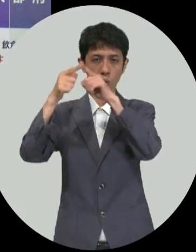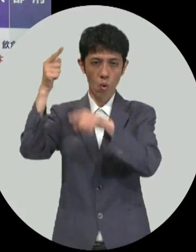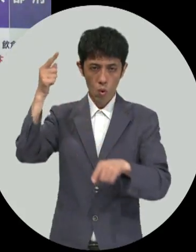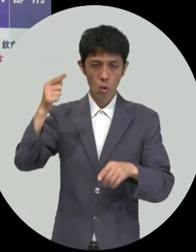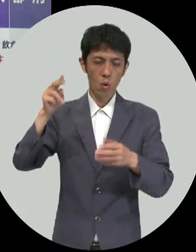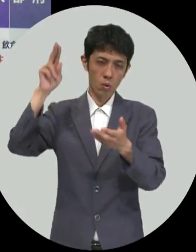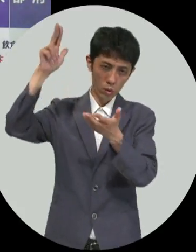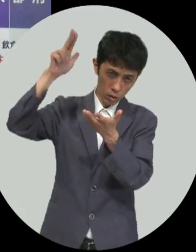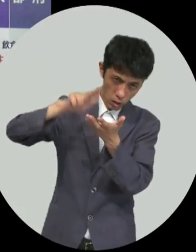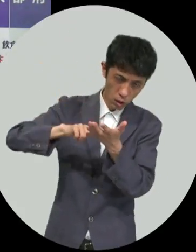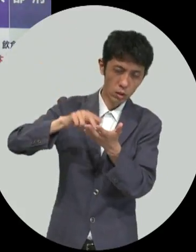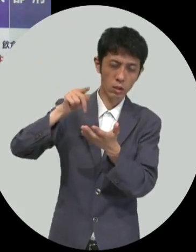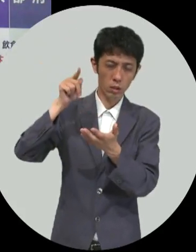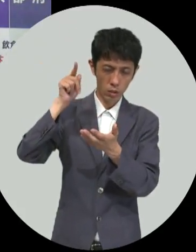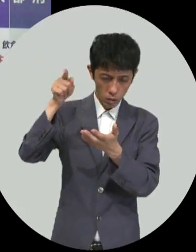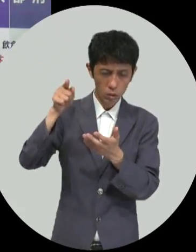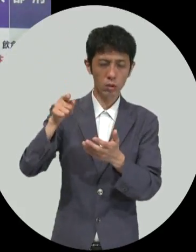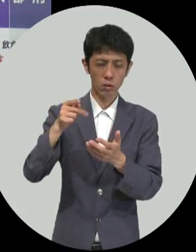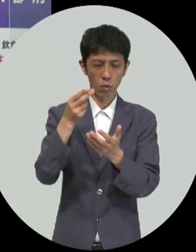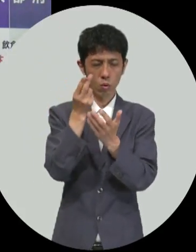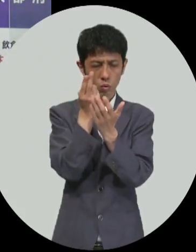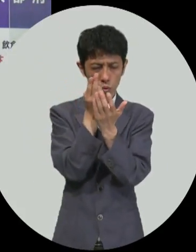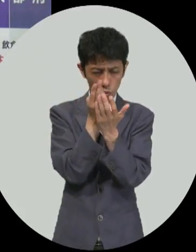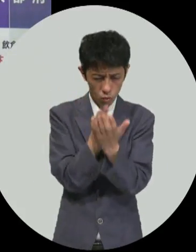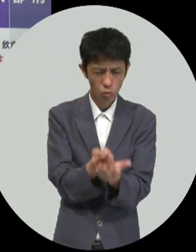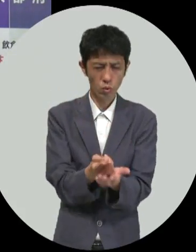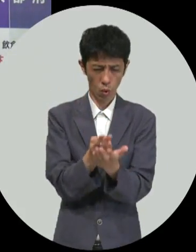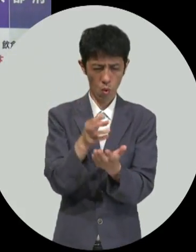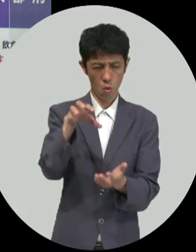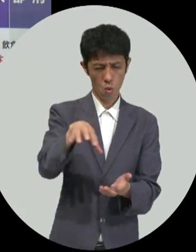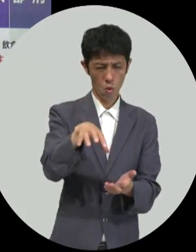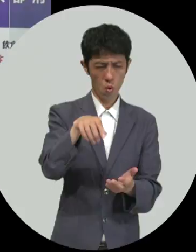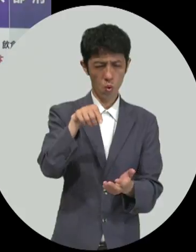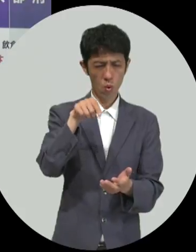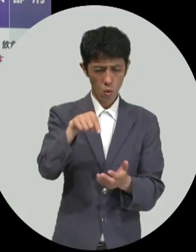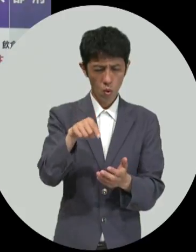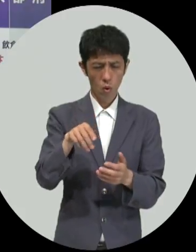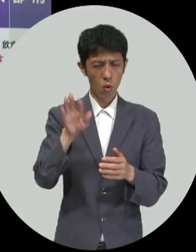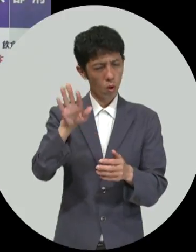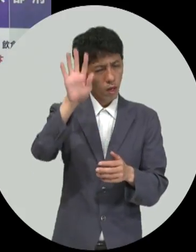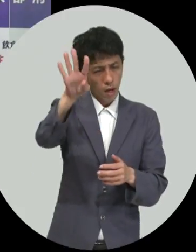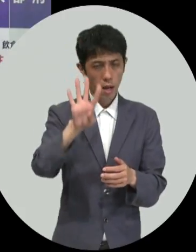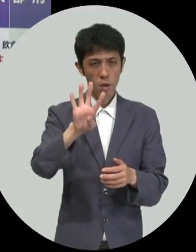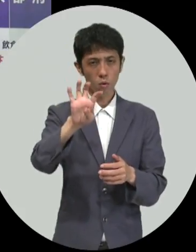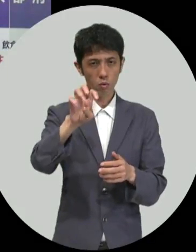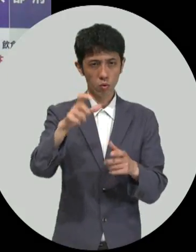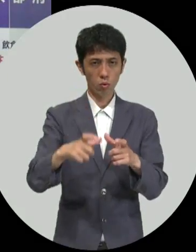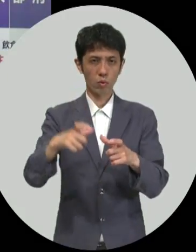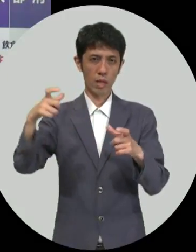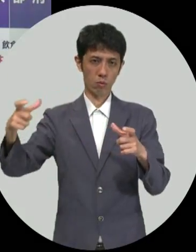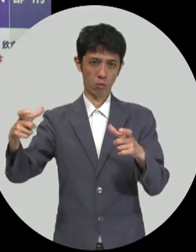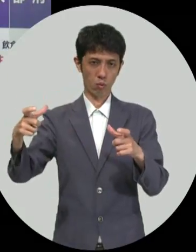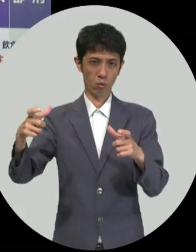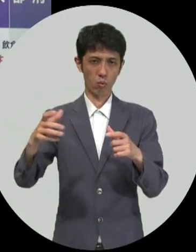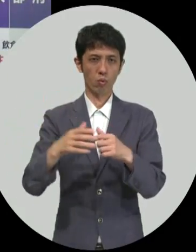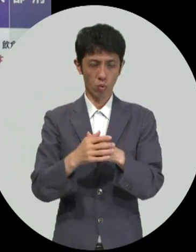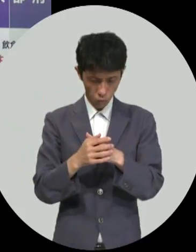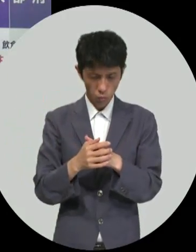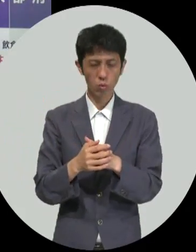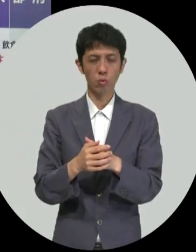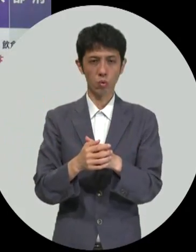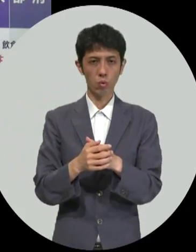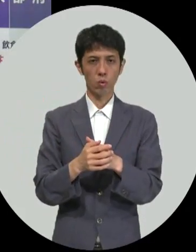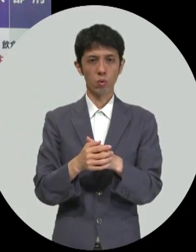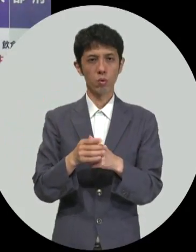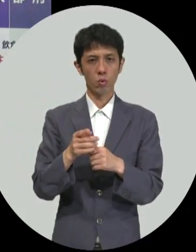の重症としましたが、まあ、ここをご協力をいただきまして40床増やすということで、高度重症病床はなかなか増え